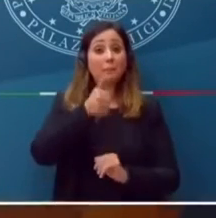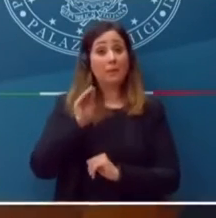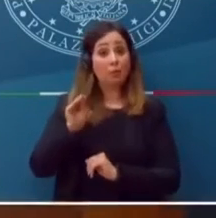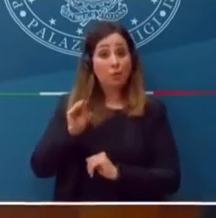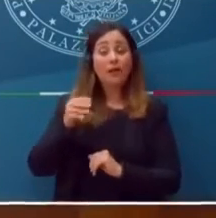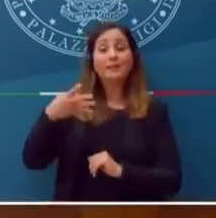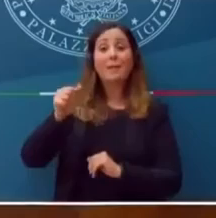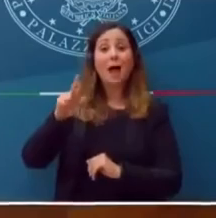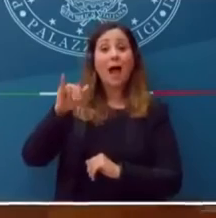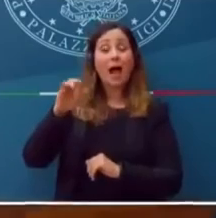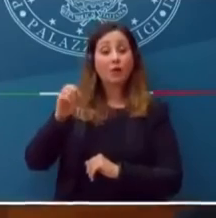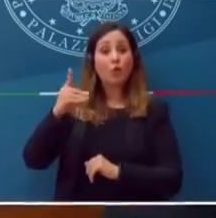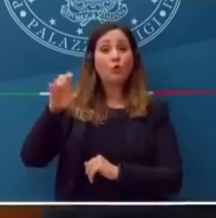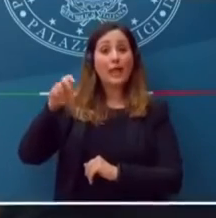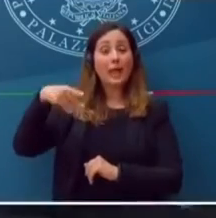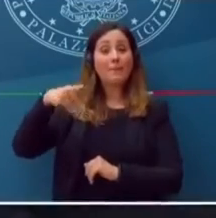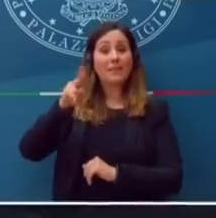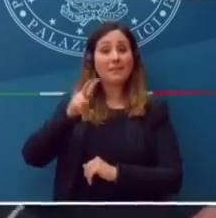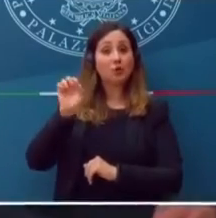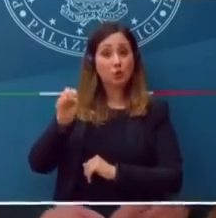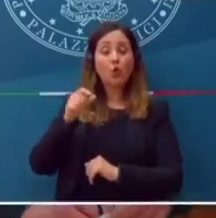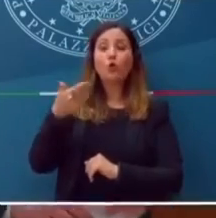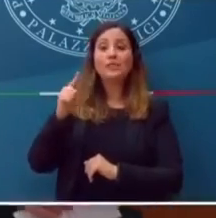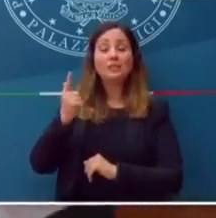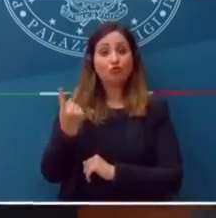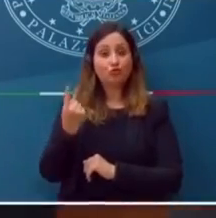del TG1 e la seconda da Chiara Albanese di Bloomberg.